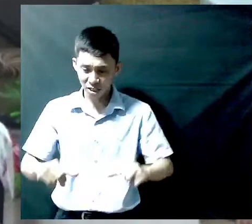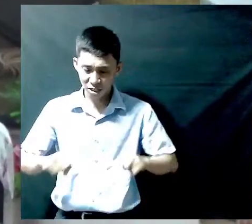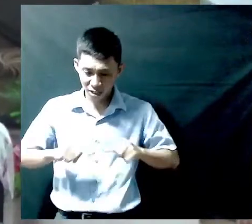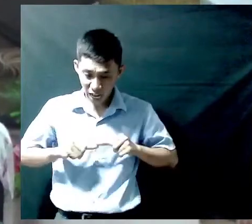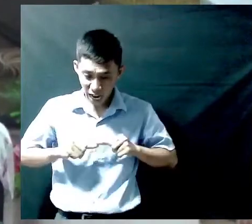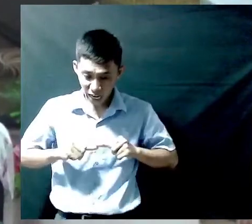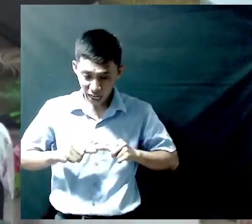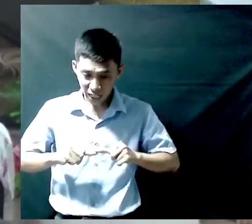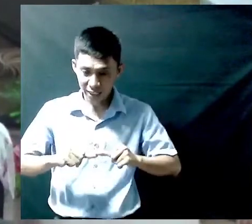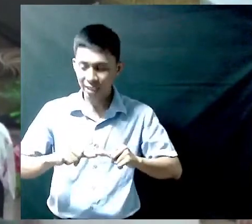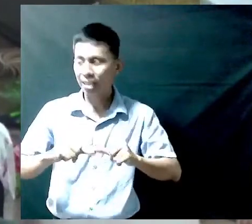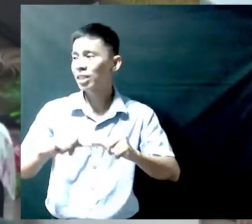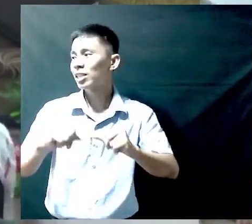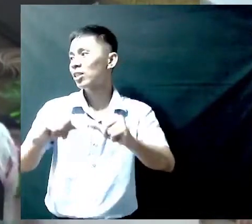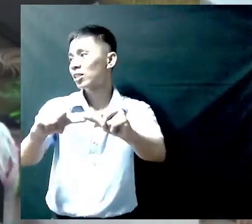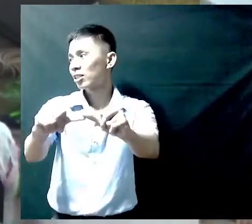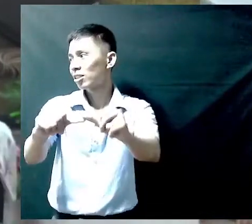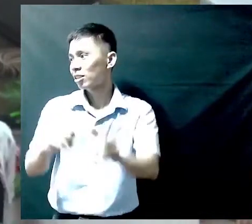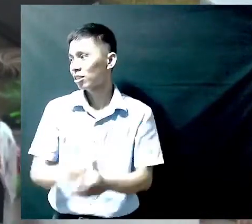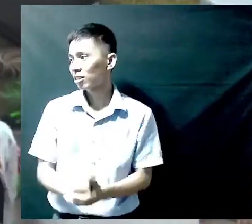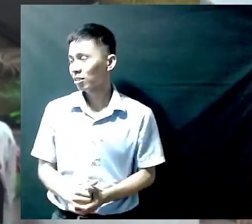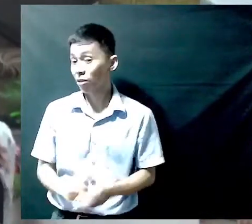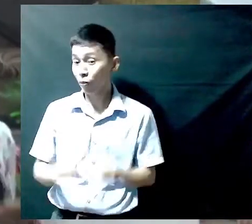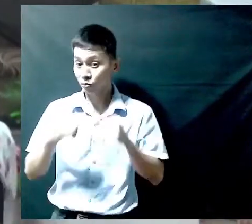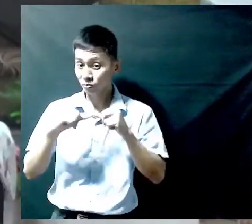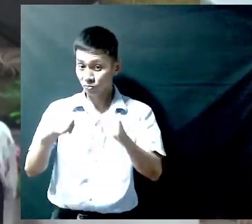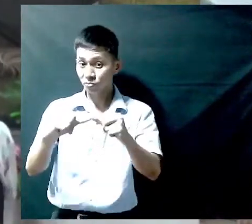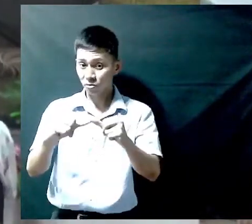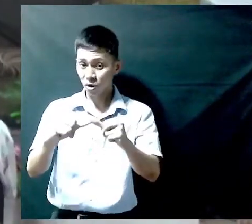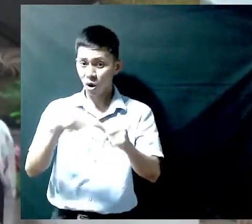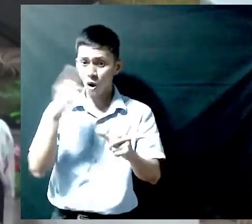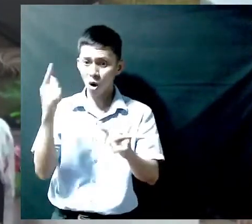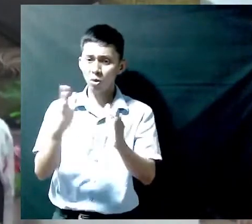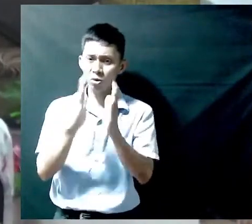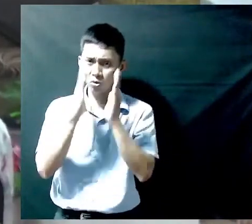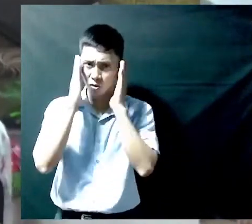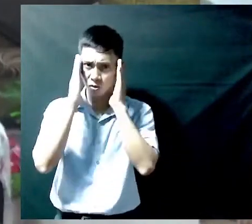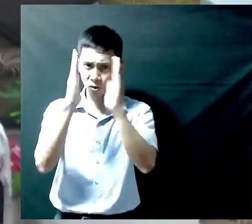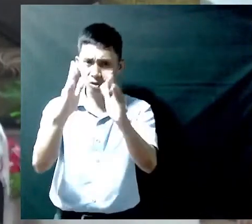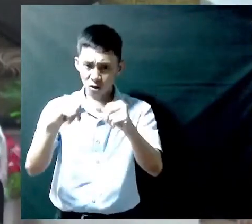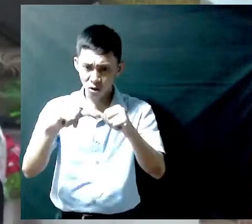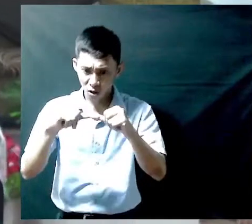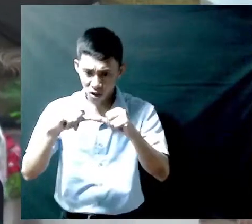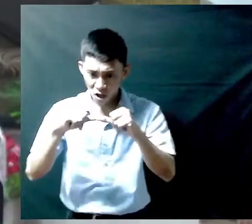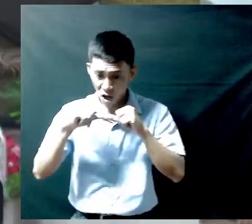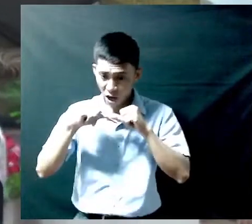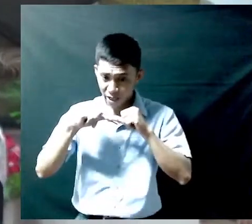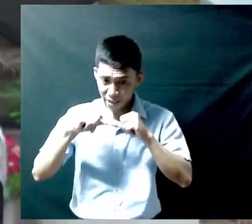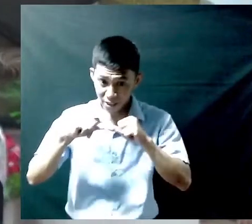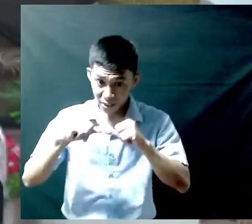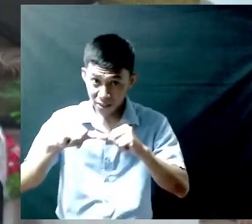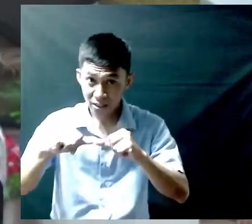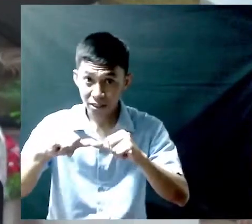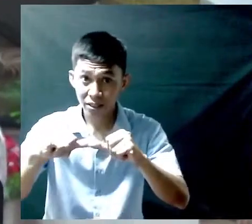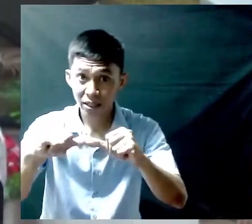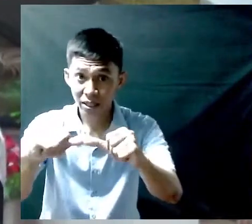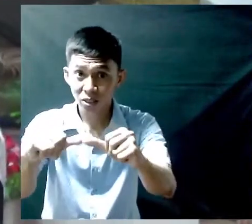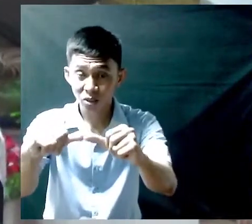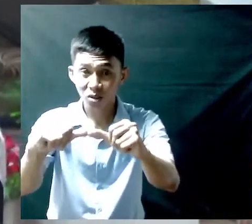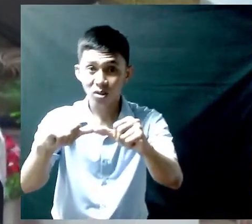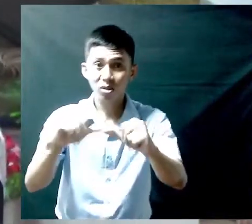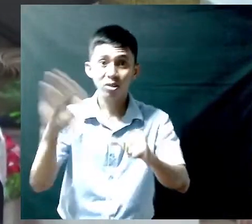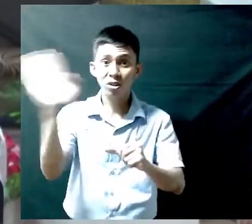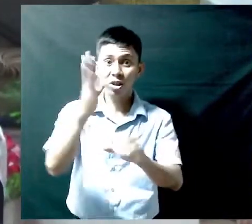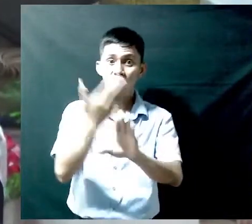about. Once you move forward, you have to keep on moving forward. Ang Christian life